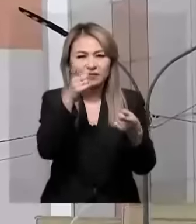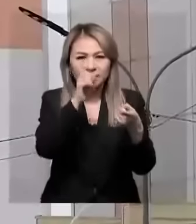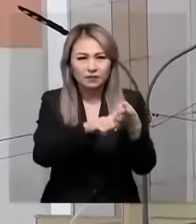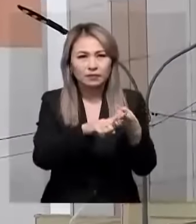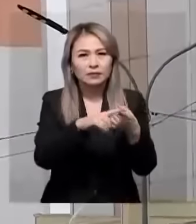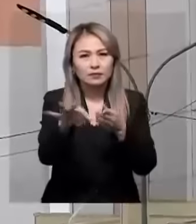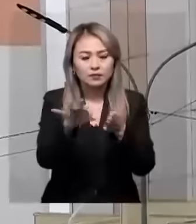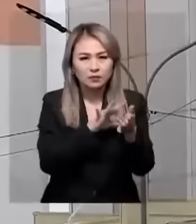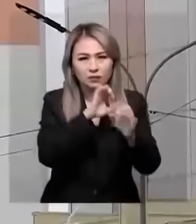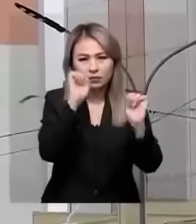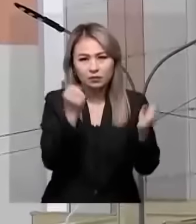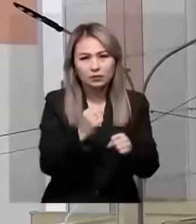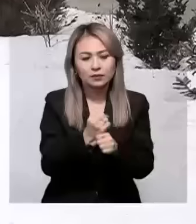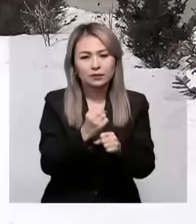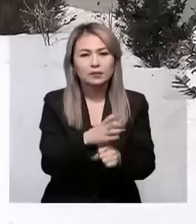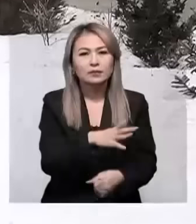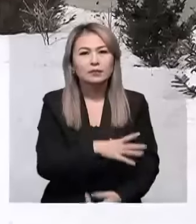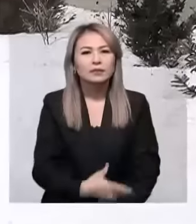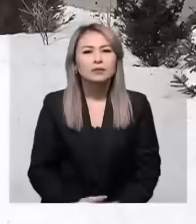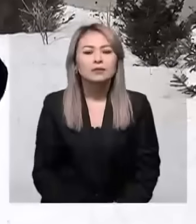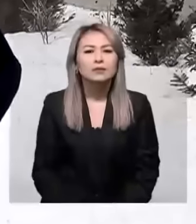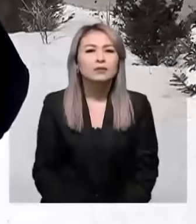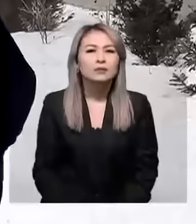байланысты жедел әрекет ету штабы құрылған.